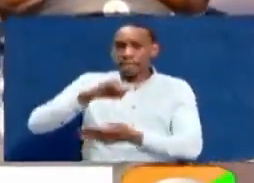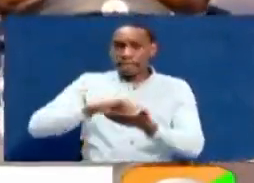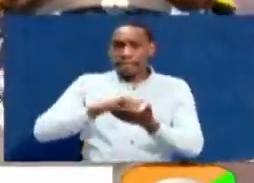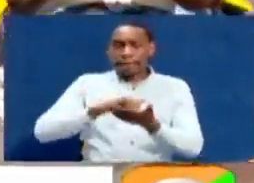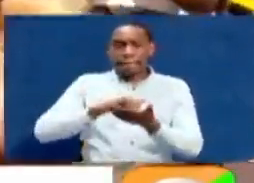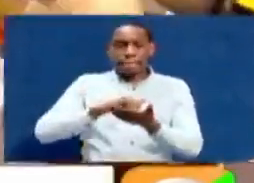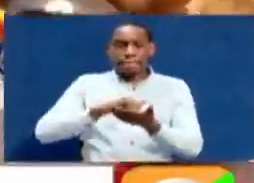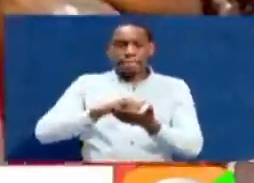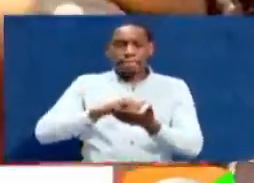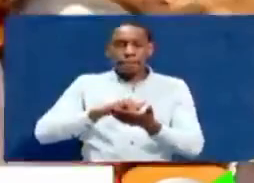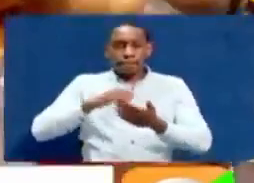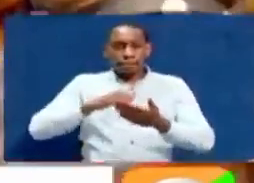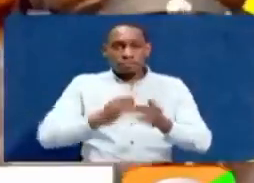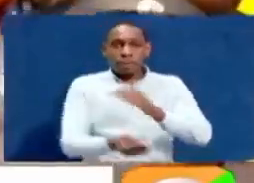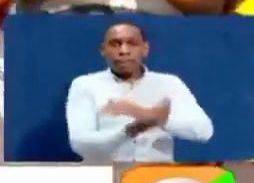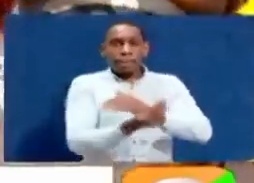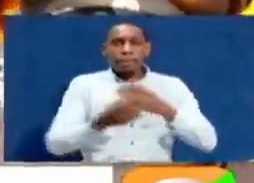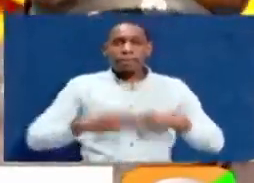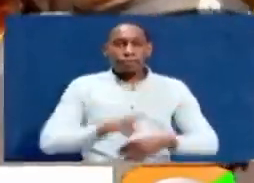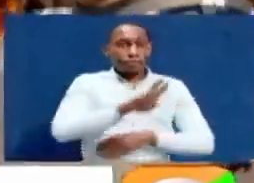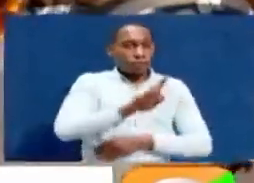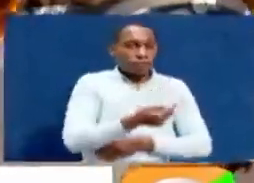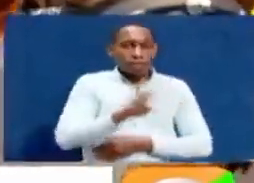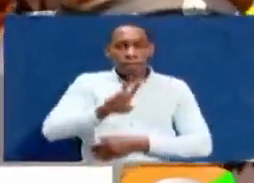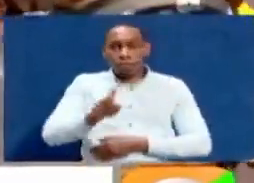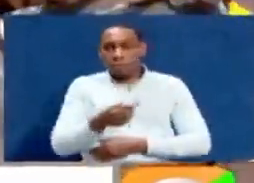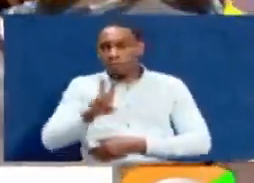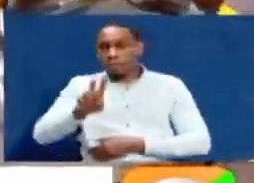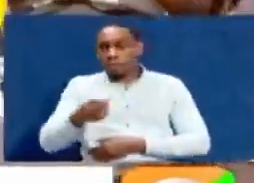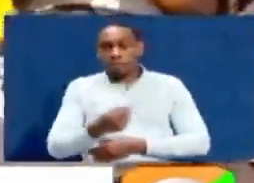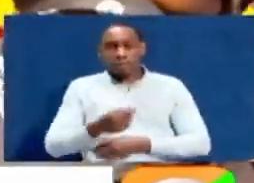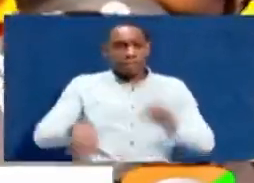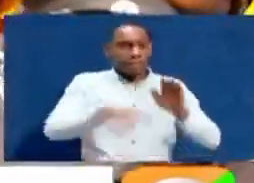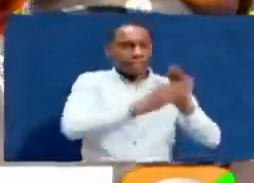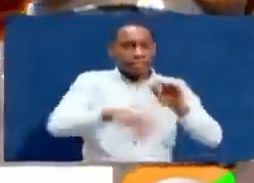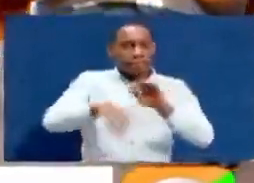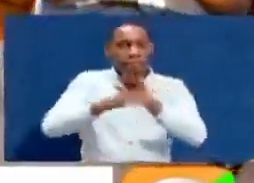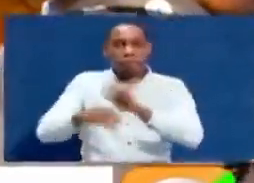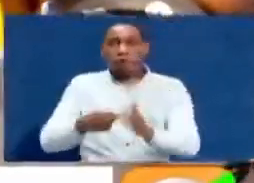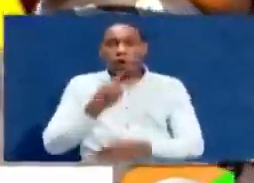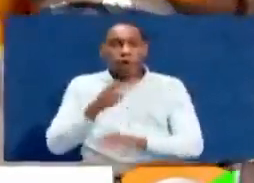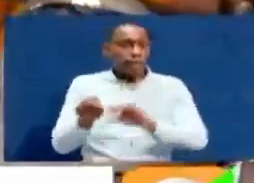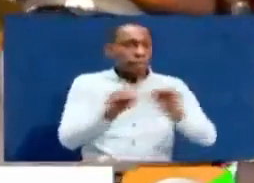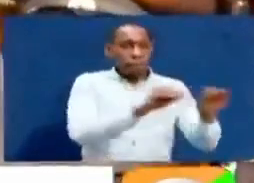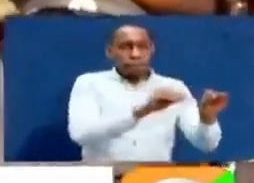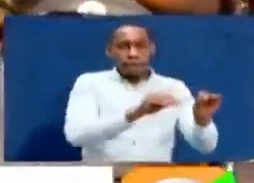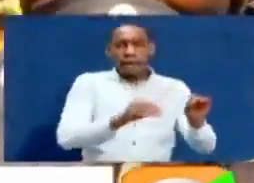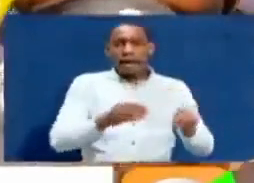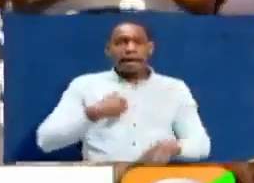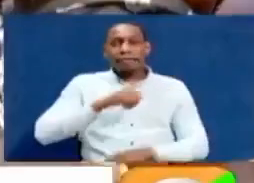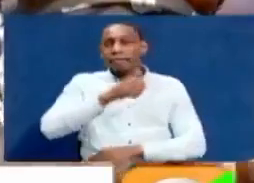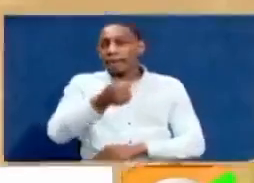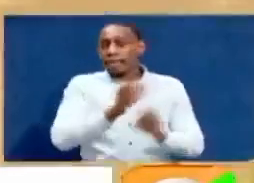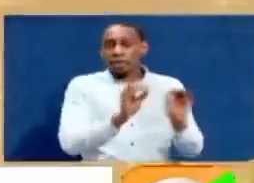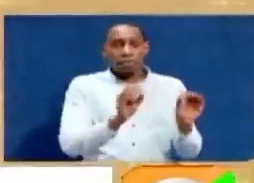kuja kukuta watu kukula watu 2000, unaondolewa kwa nyumba yako, unaambiwa utaenda huko na una kitu